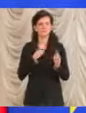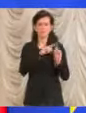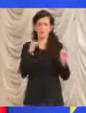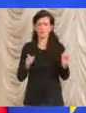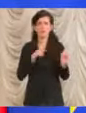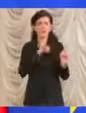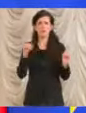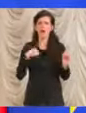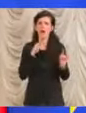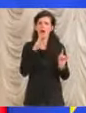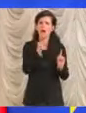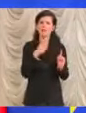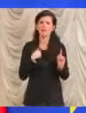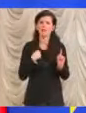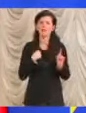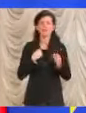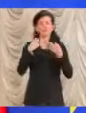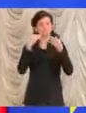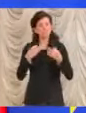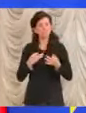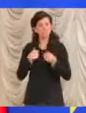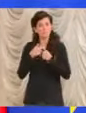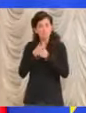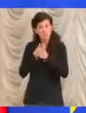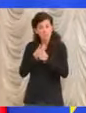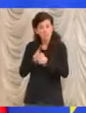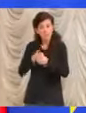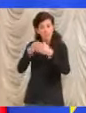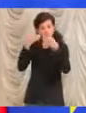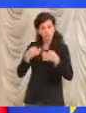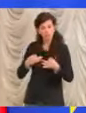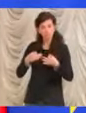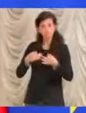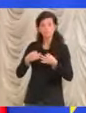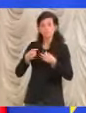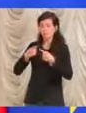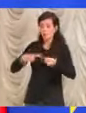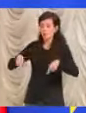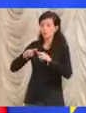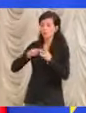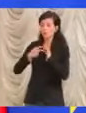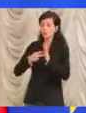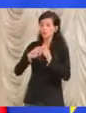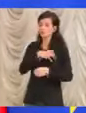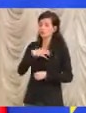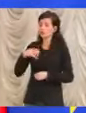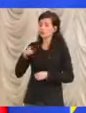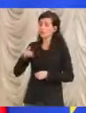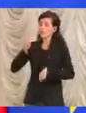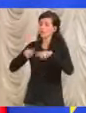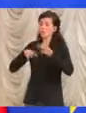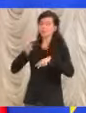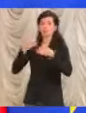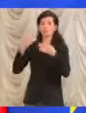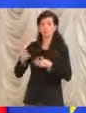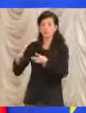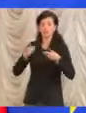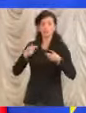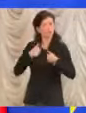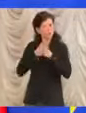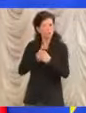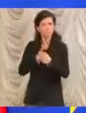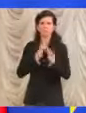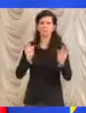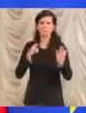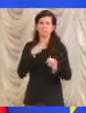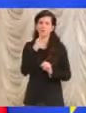le decisioni le valutazioni del comitato tecnico scientifico ho sempre detto che noi a base